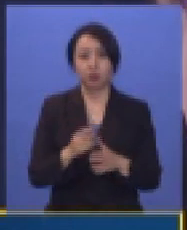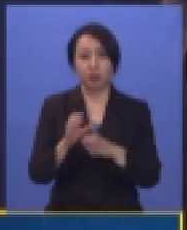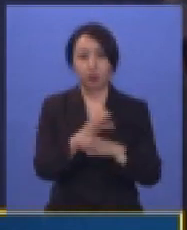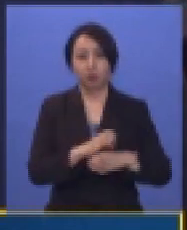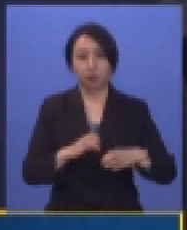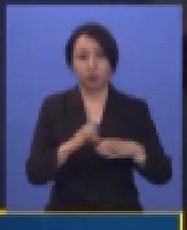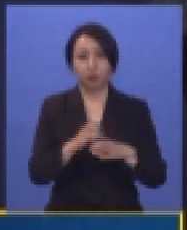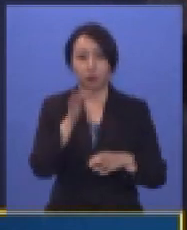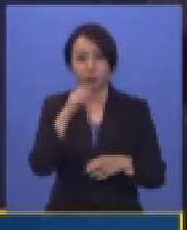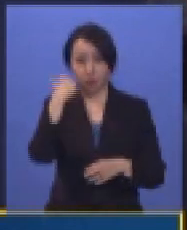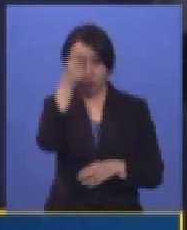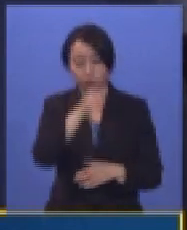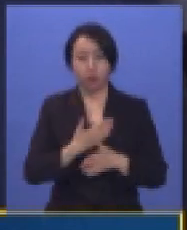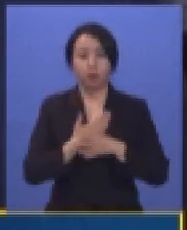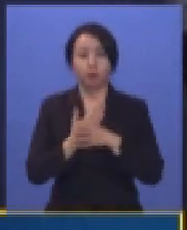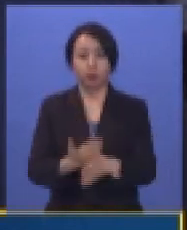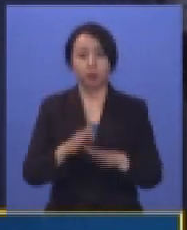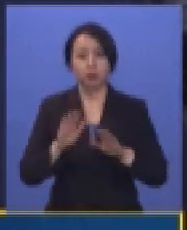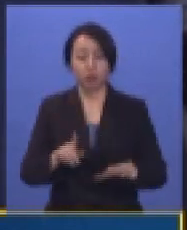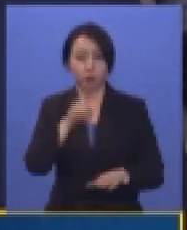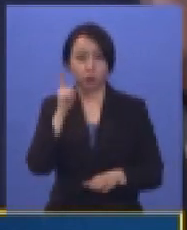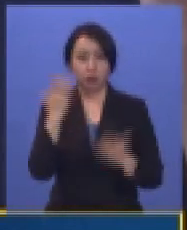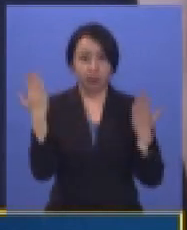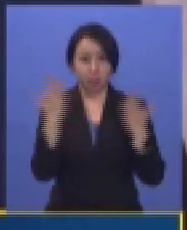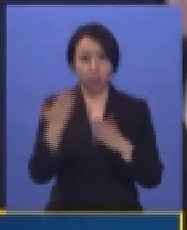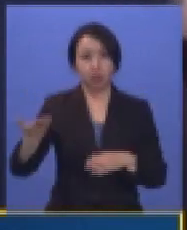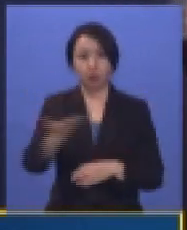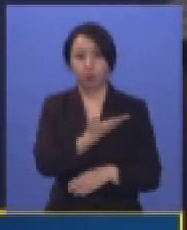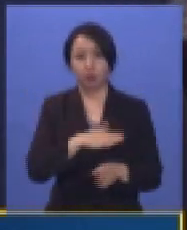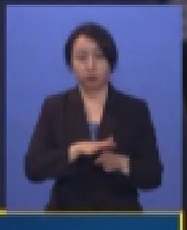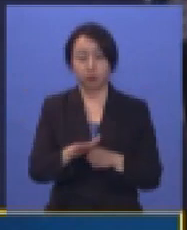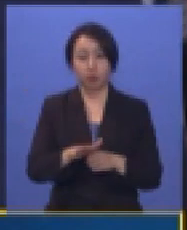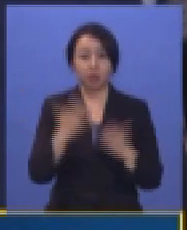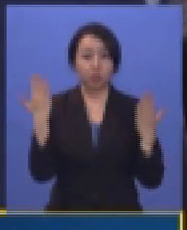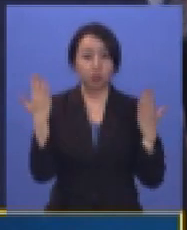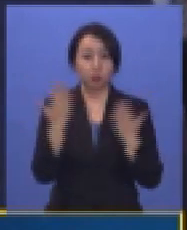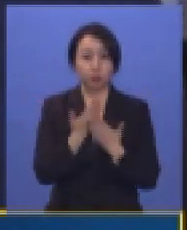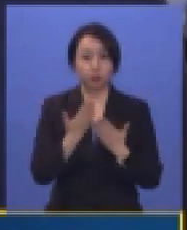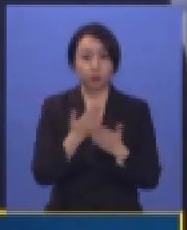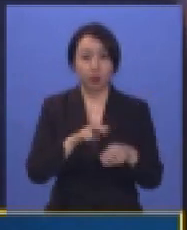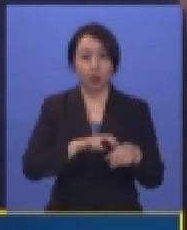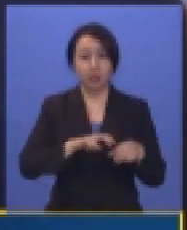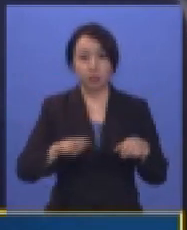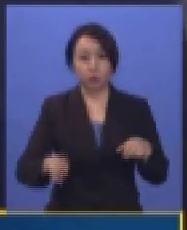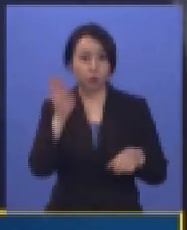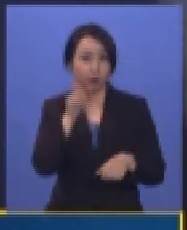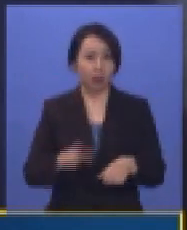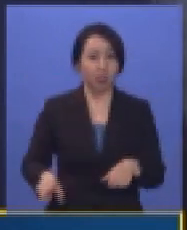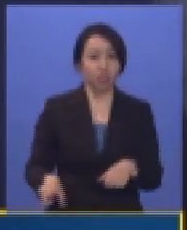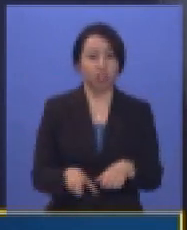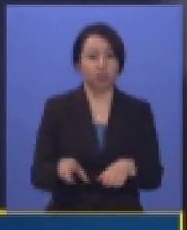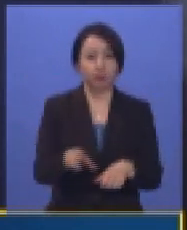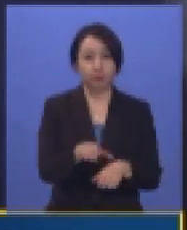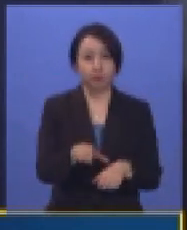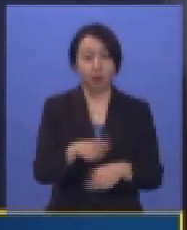«Библиорафтинг». В рамках года поддержки детского и юношеского чтения, представляете, мы совершили со своими читателями спуск по реке Ишим. То есть